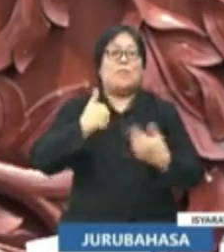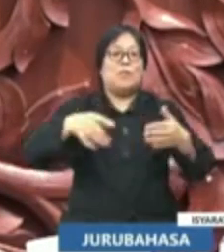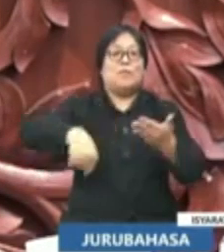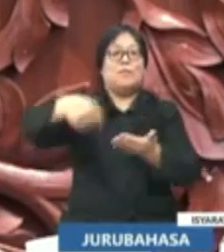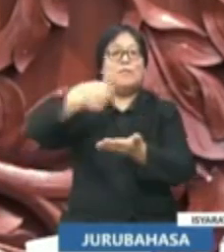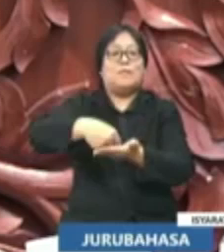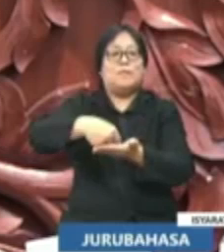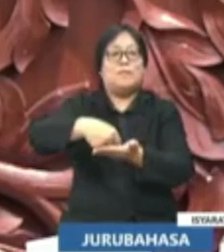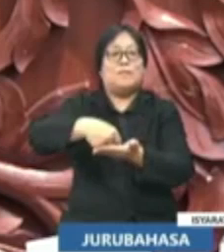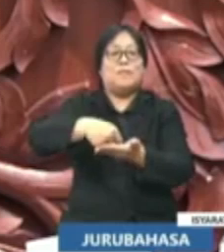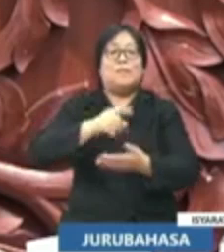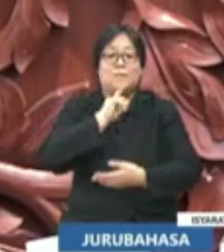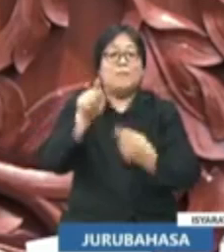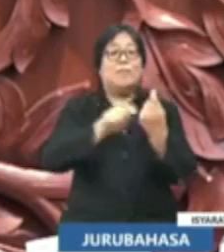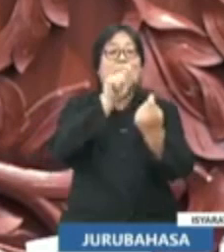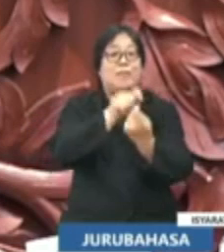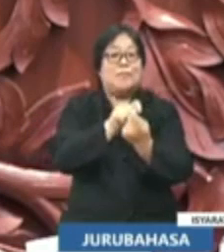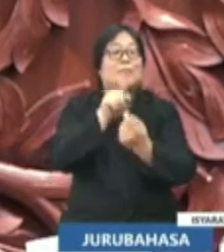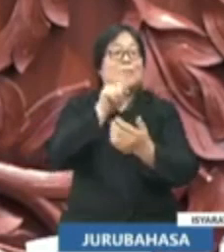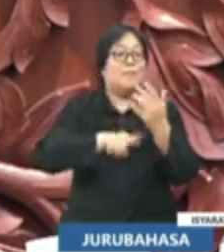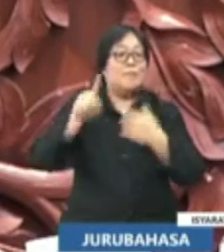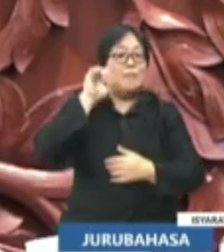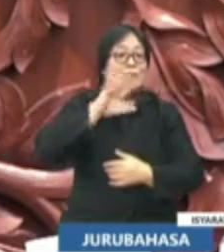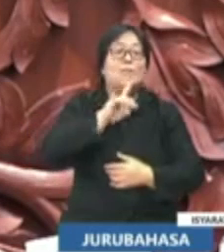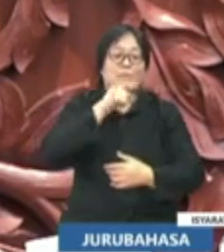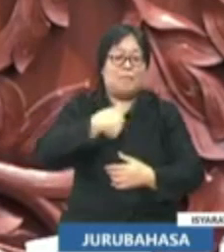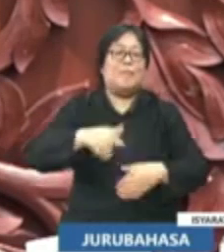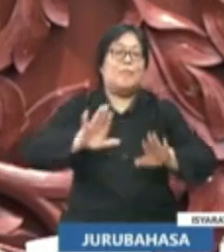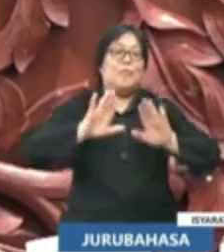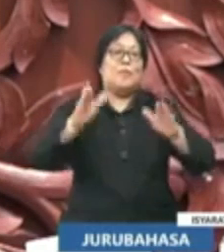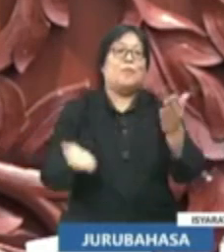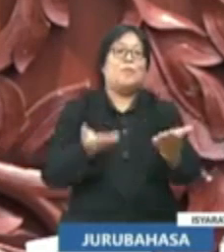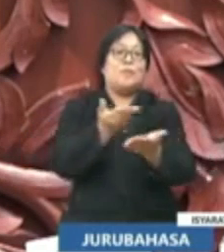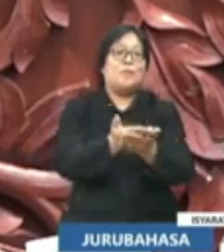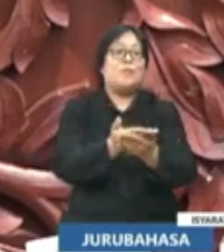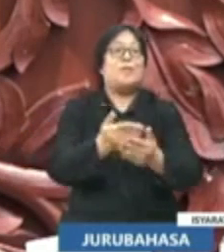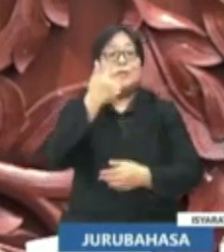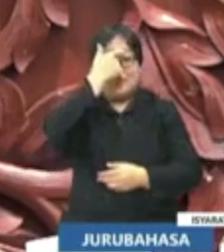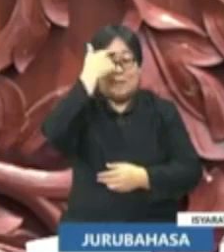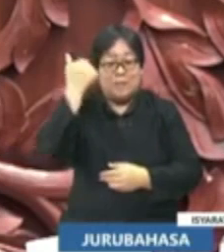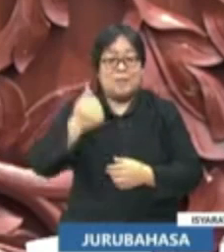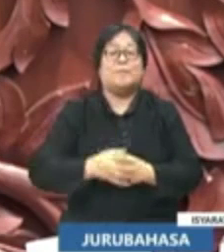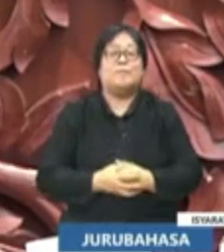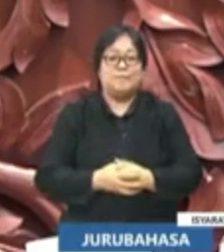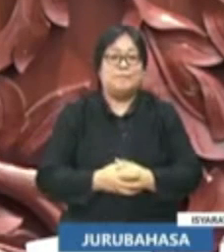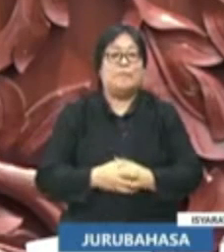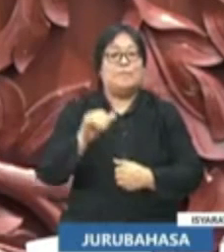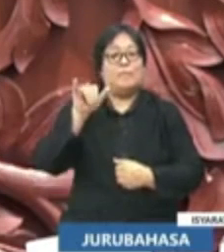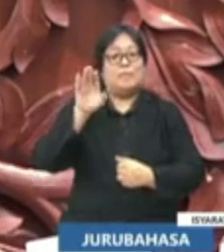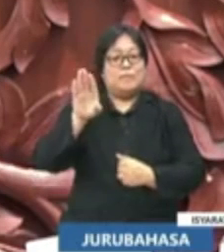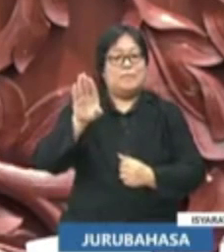menandatangani surat tu. Memang tepatlah jangkaan Yang Mohd, sebenarnya saya ingin menolak usul tersebut kerana Yang